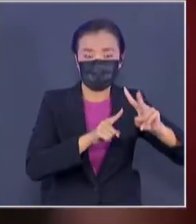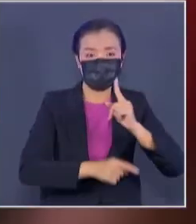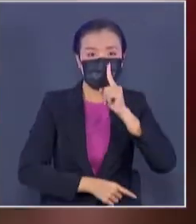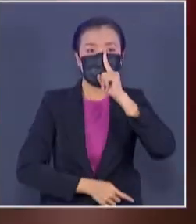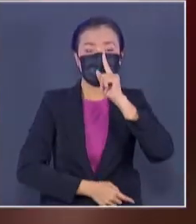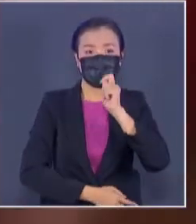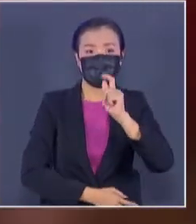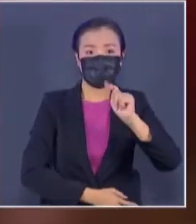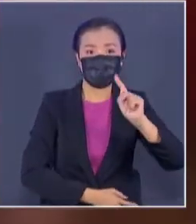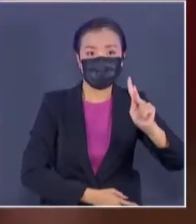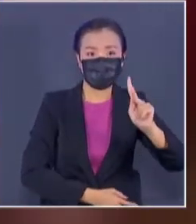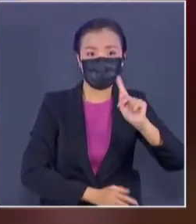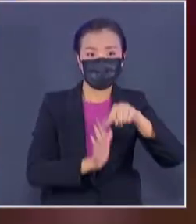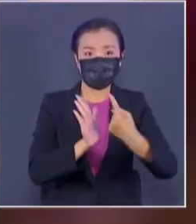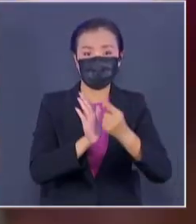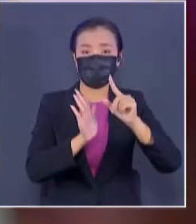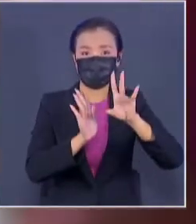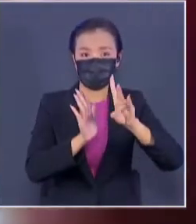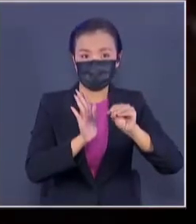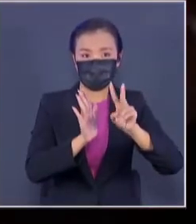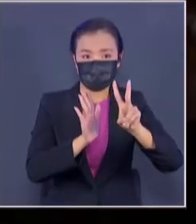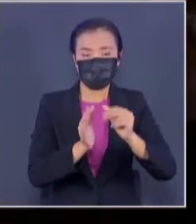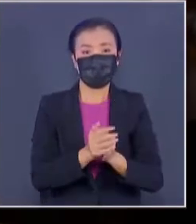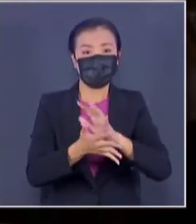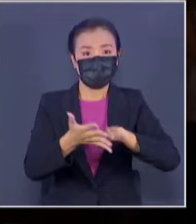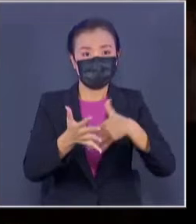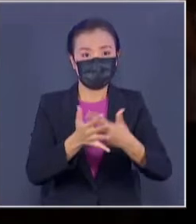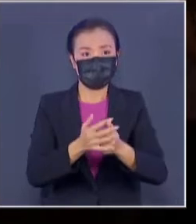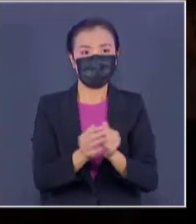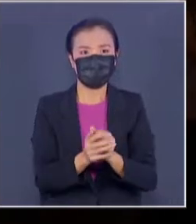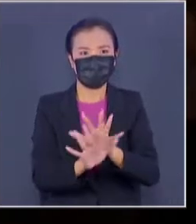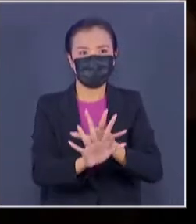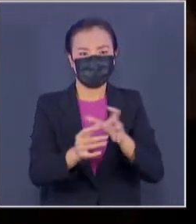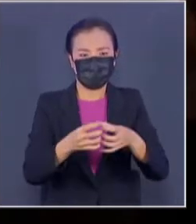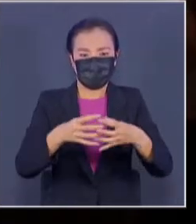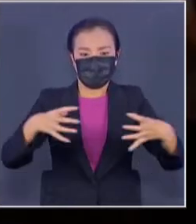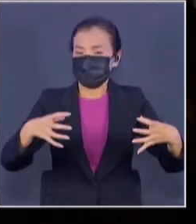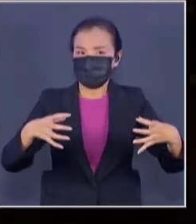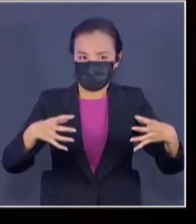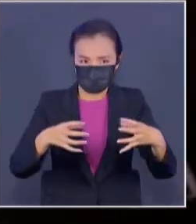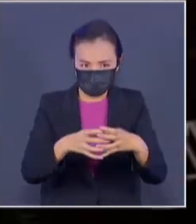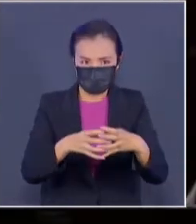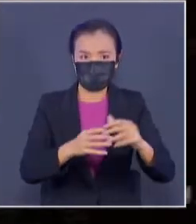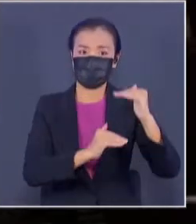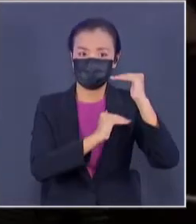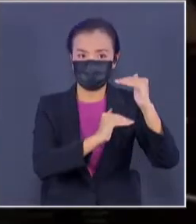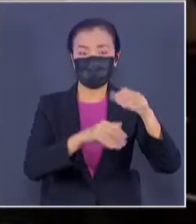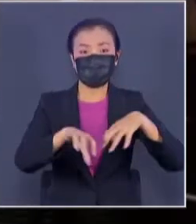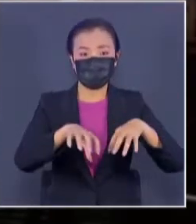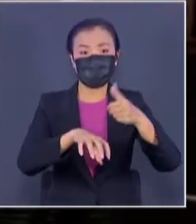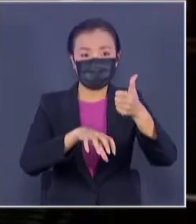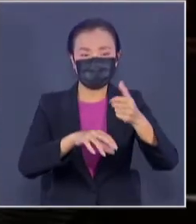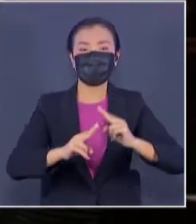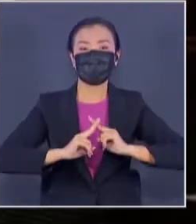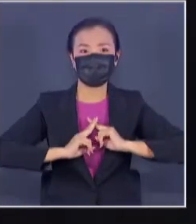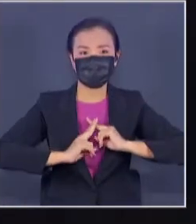ก่อนร่วมงานเนี่ย72ชั่วโมงรวมถึงมาตรการลดจำนวนผู้เข้างานด้วยนั่นก็หมายความว่าจัดได้นะครับเ